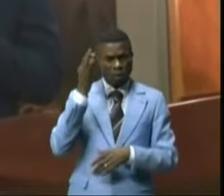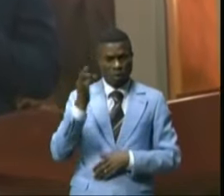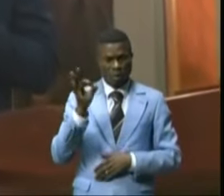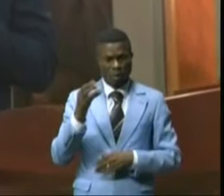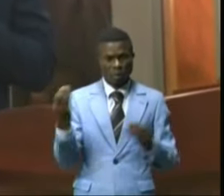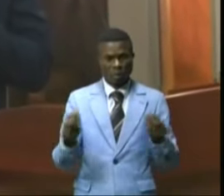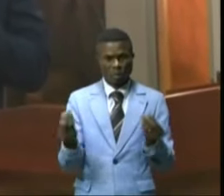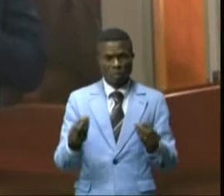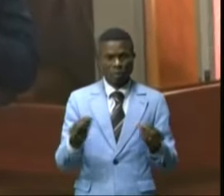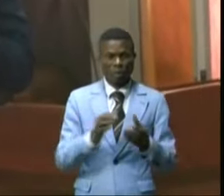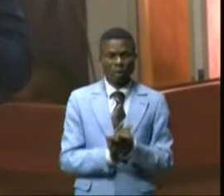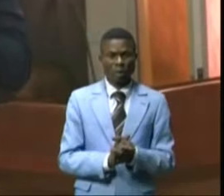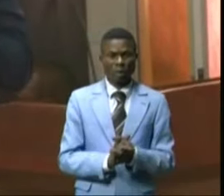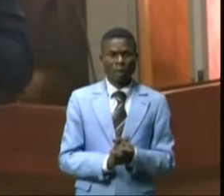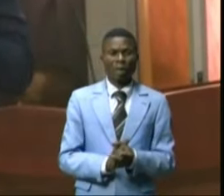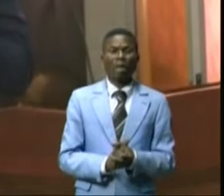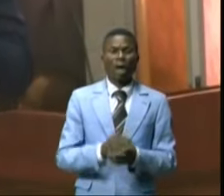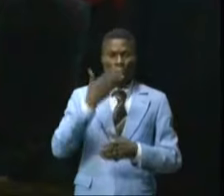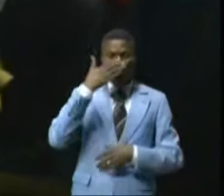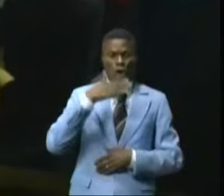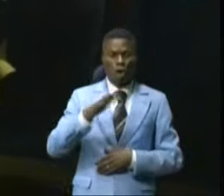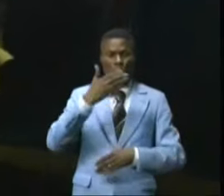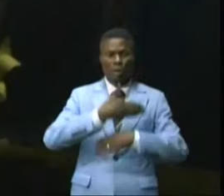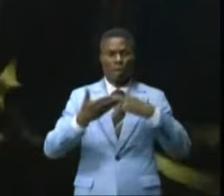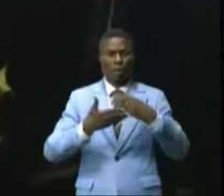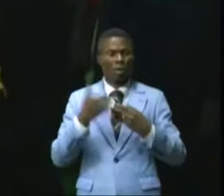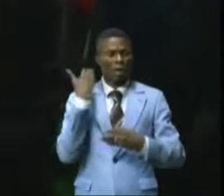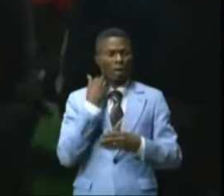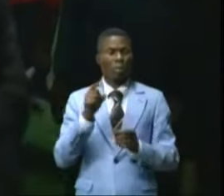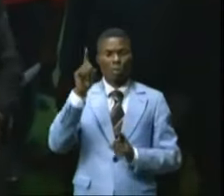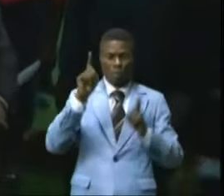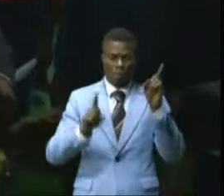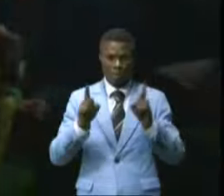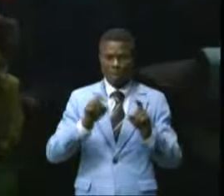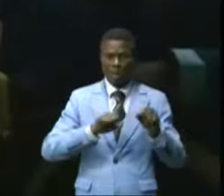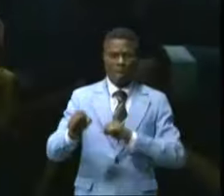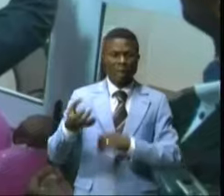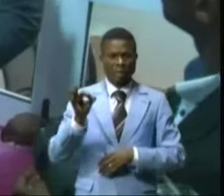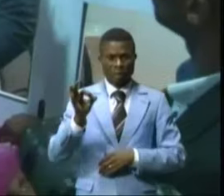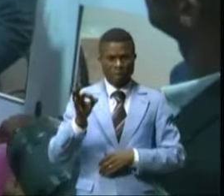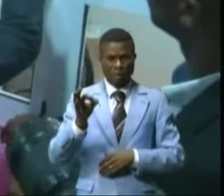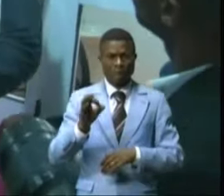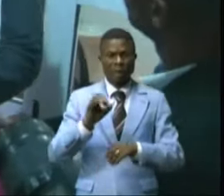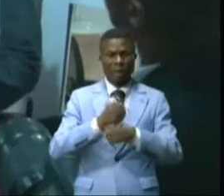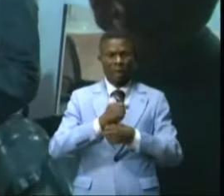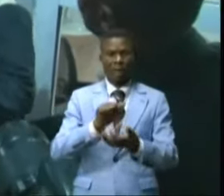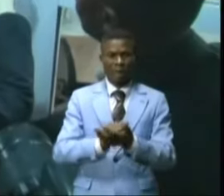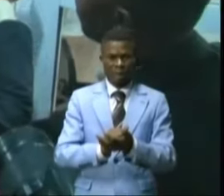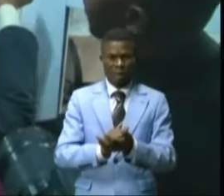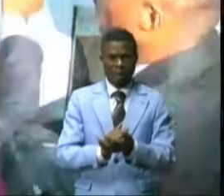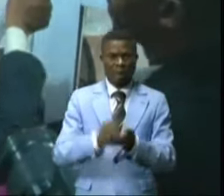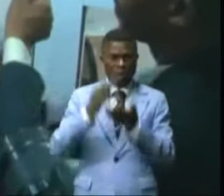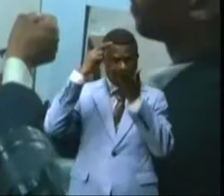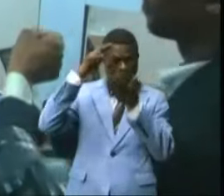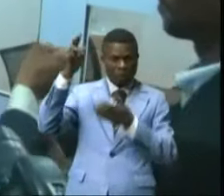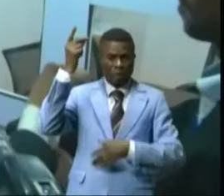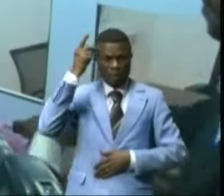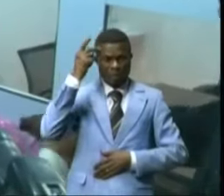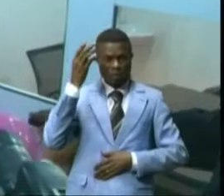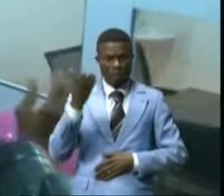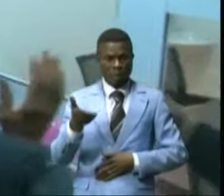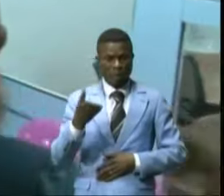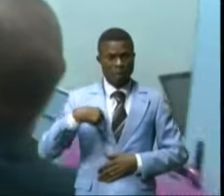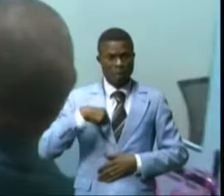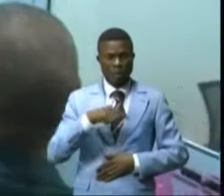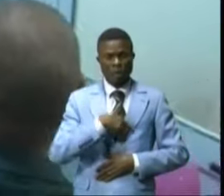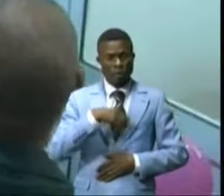pour laquelle un centre de référence des maladies rares et non diagnostiquées a été inauguré aux cliniques universitaires de Kinshasa. Nous ne connaissons